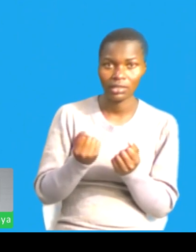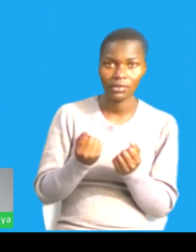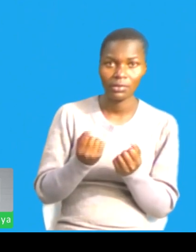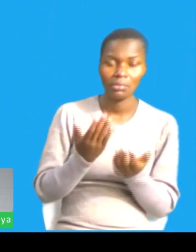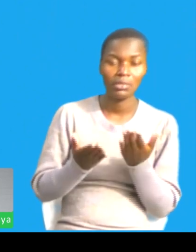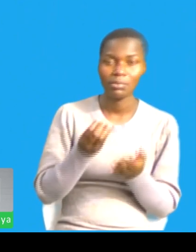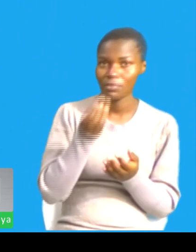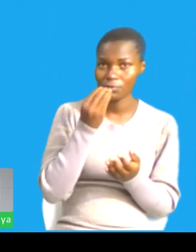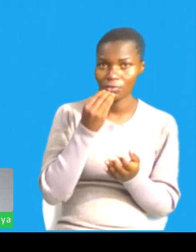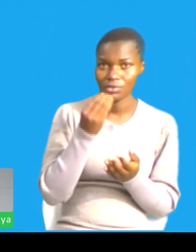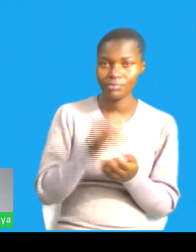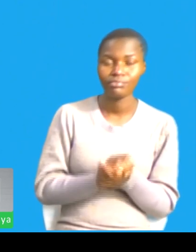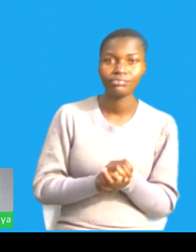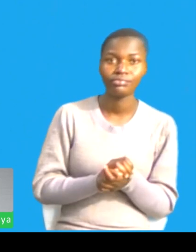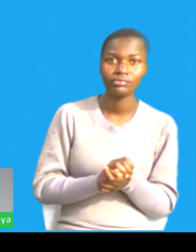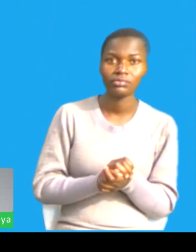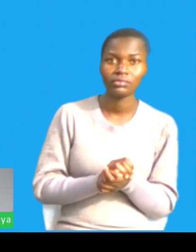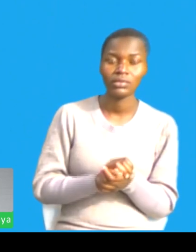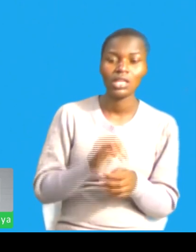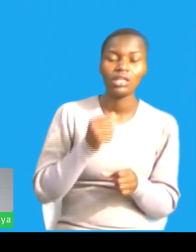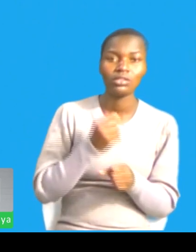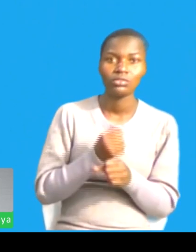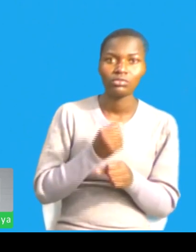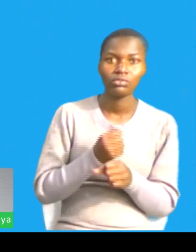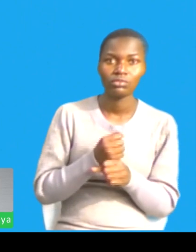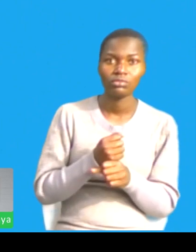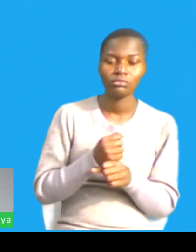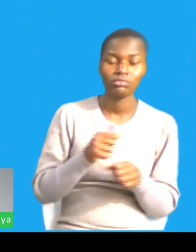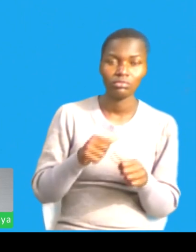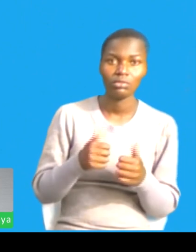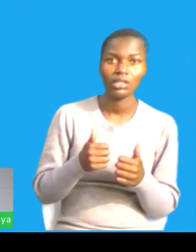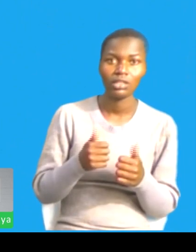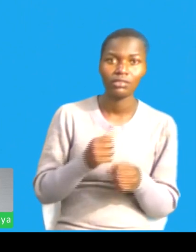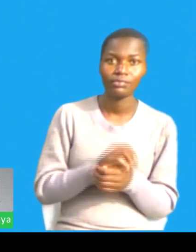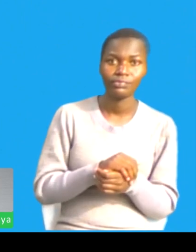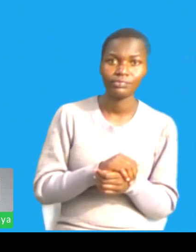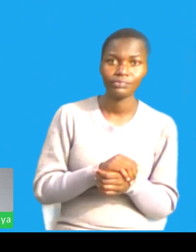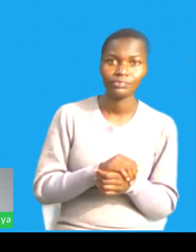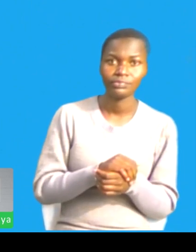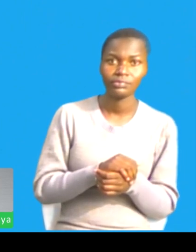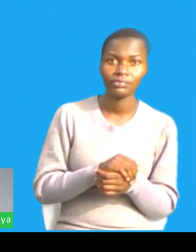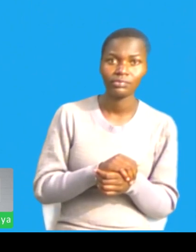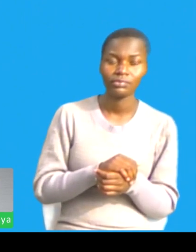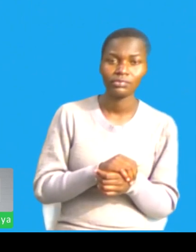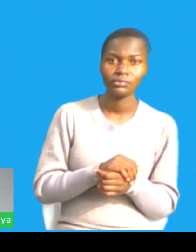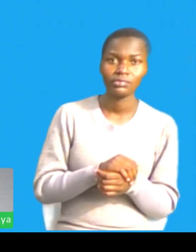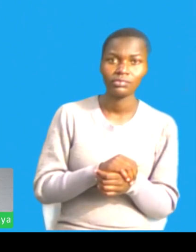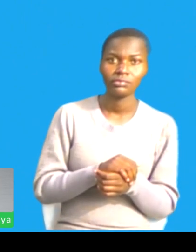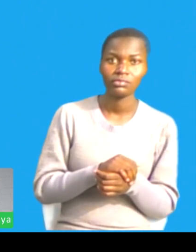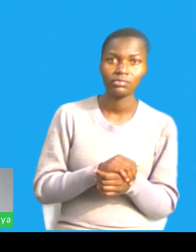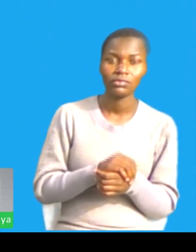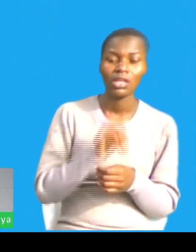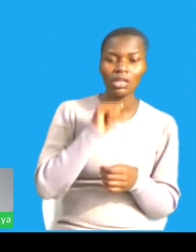fulani. Let's do this thing ikuwe inafanywa kisheria na kikatiba. Tunaelewana? Right. Kwa hivyo si ati